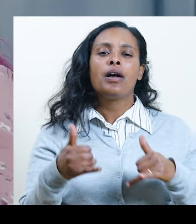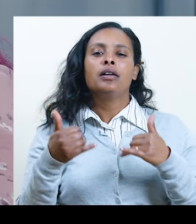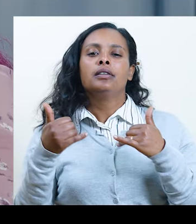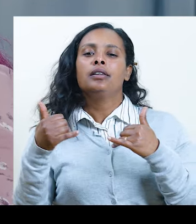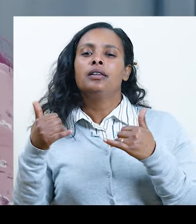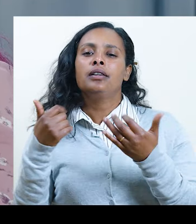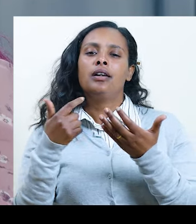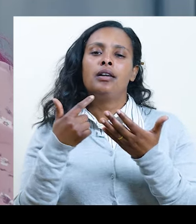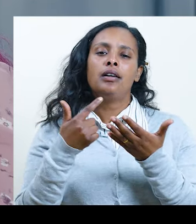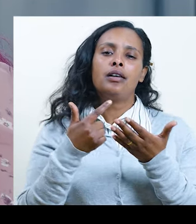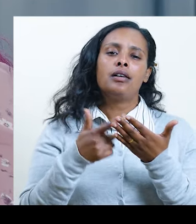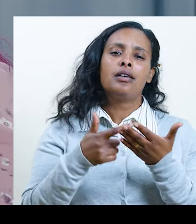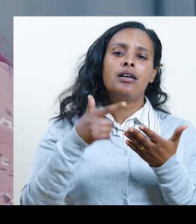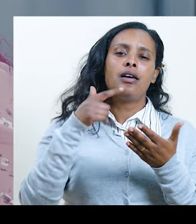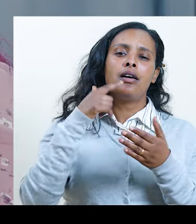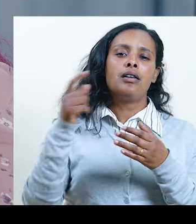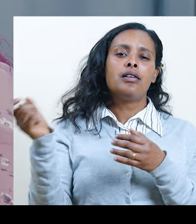በጫወታ